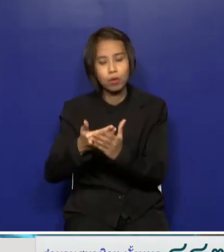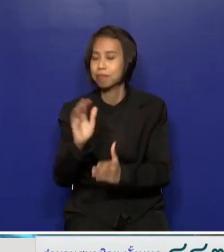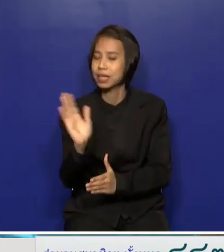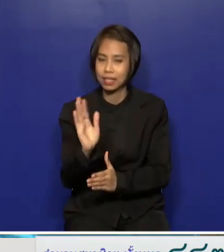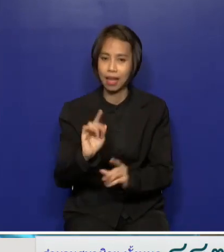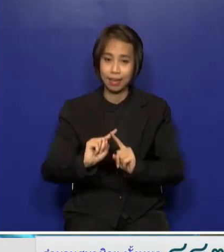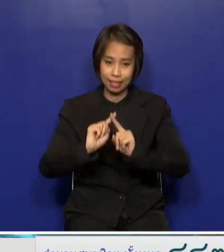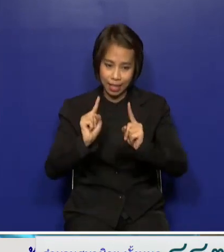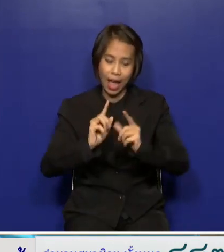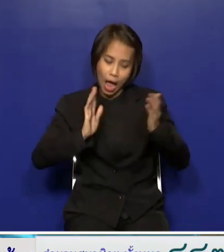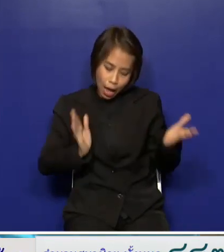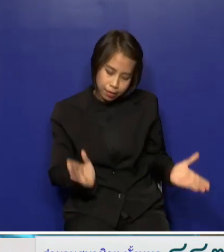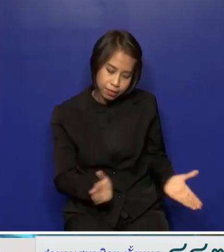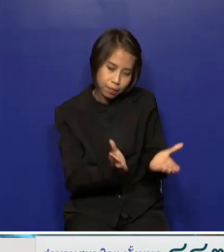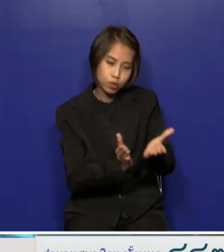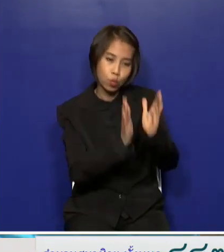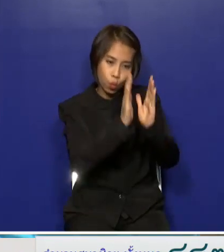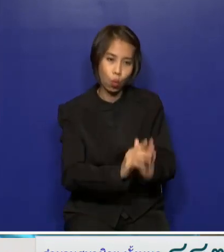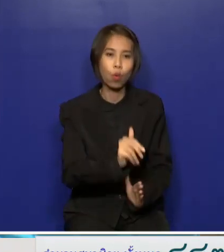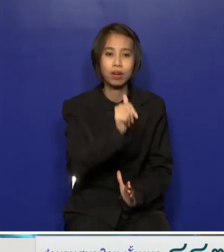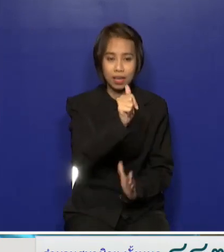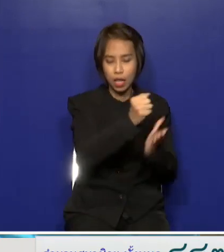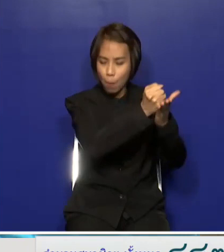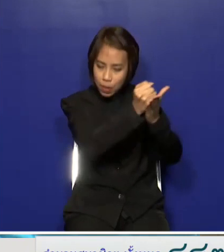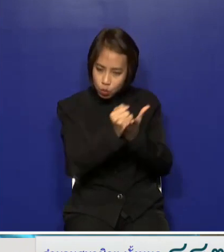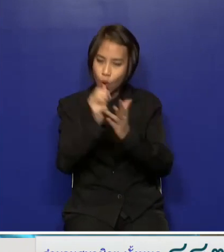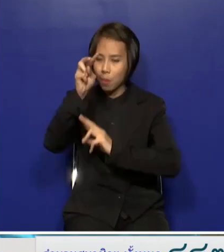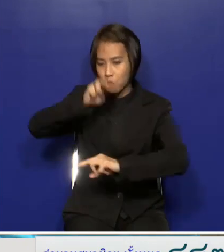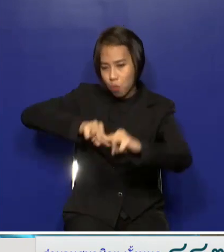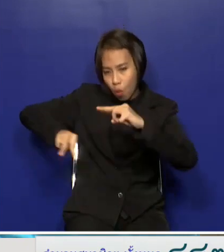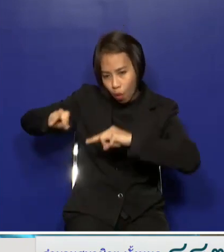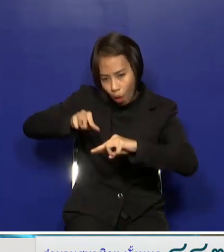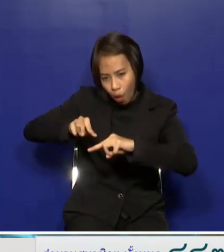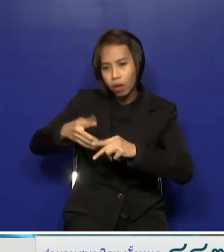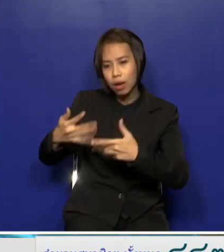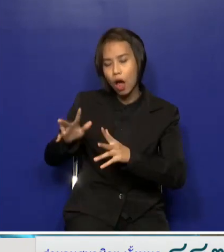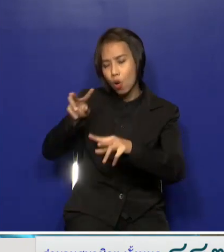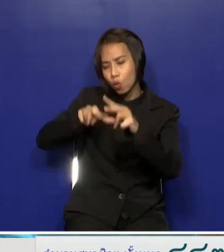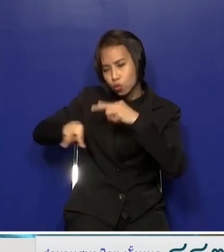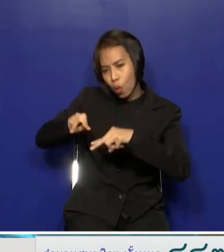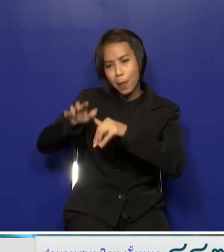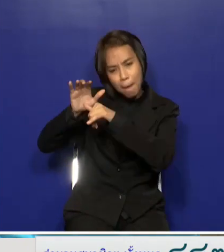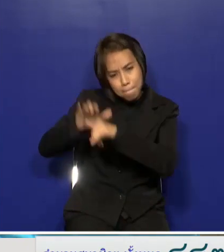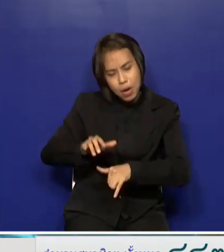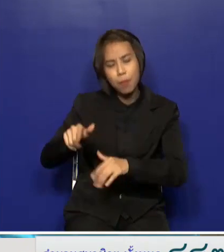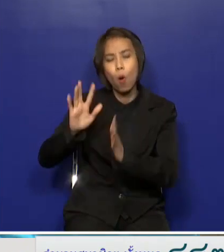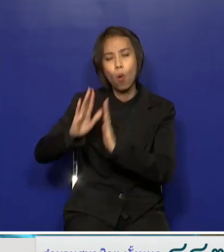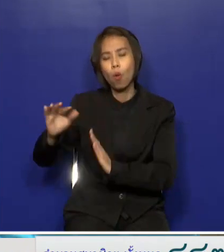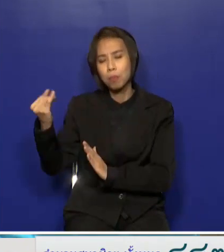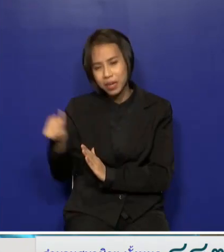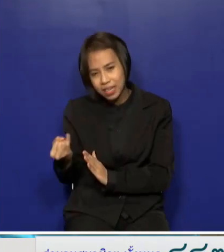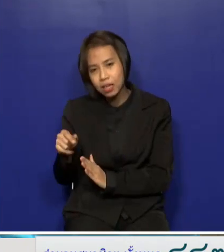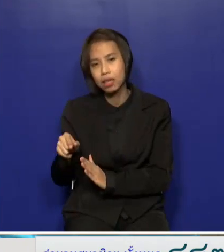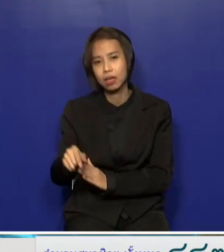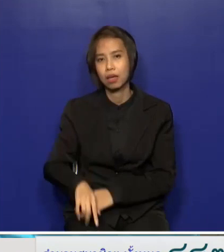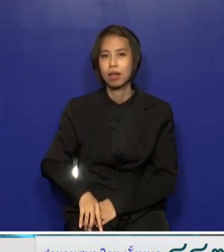เสรมคนดีให้คนดีได้ปกของบานเมืองและควบคุคนไม่ดีไม่ใหมอำนาจ